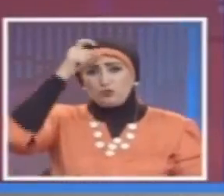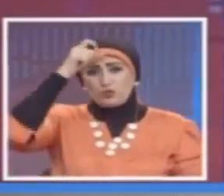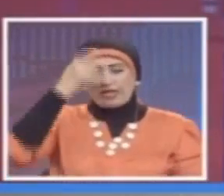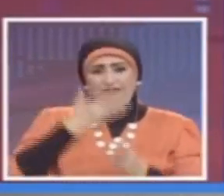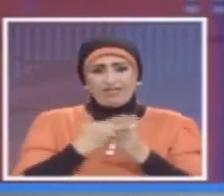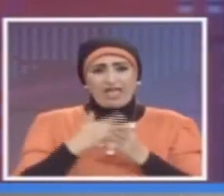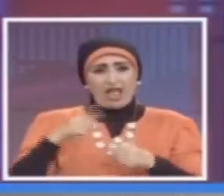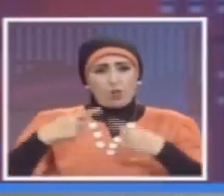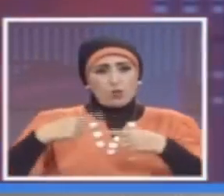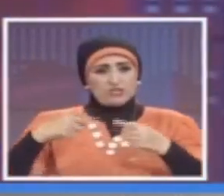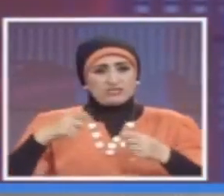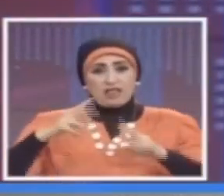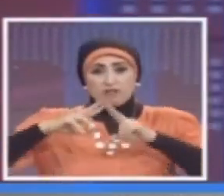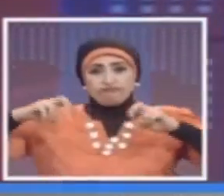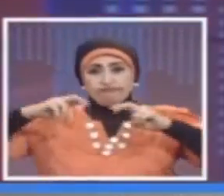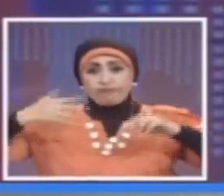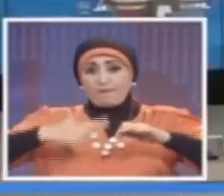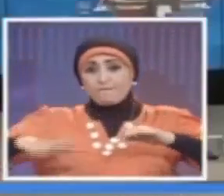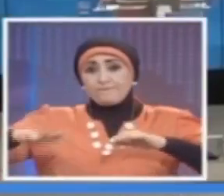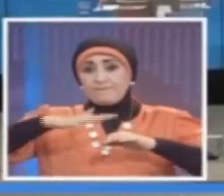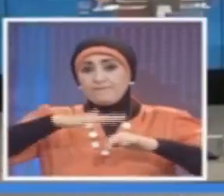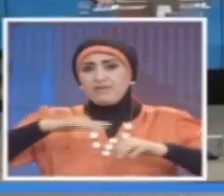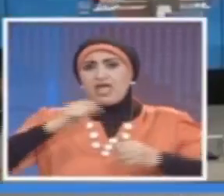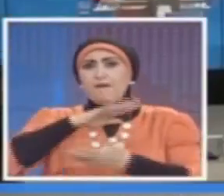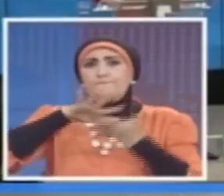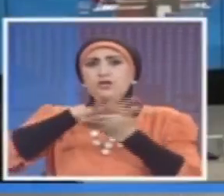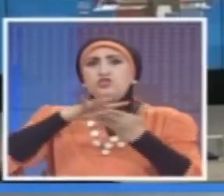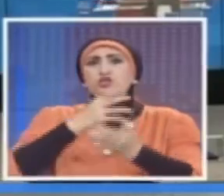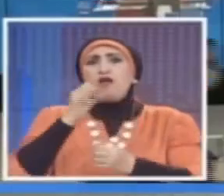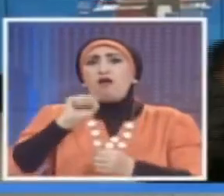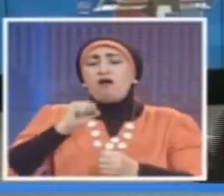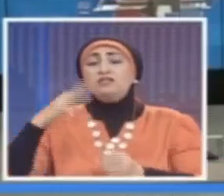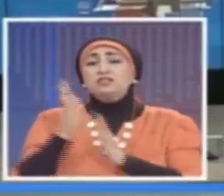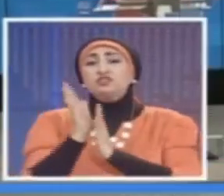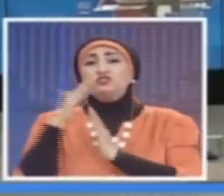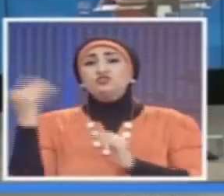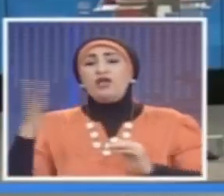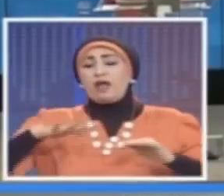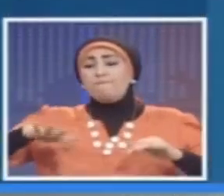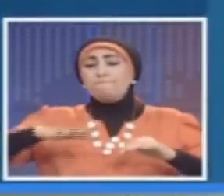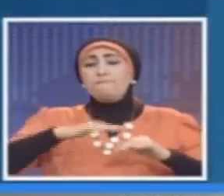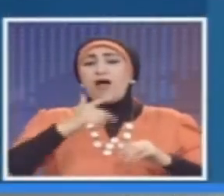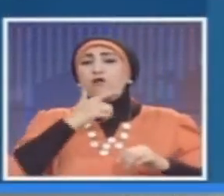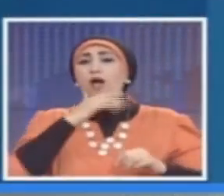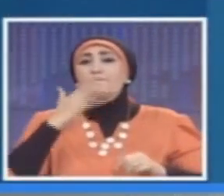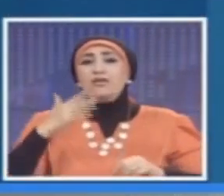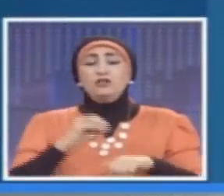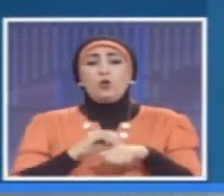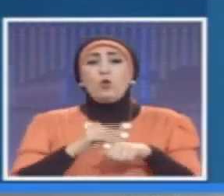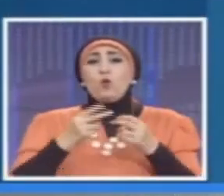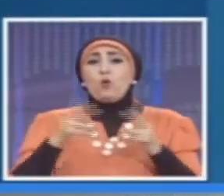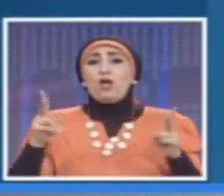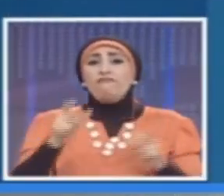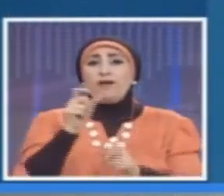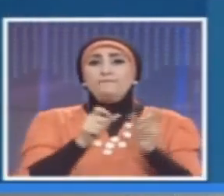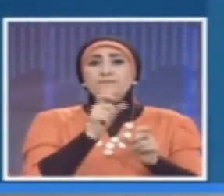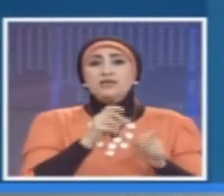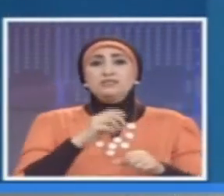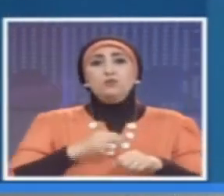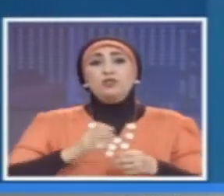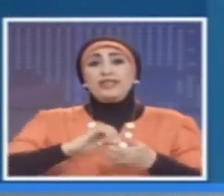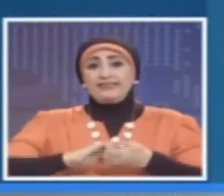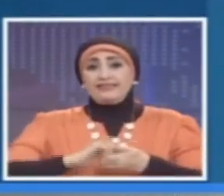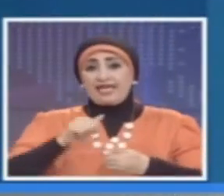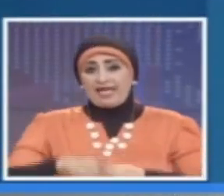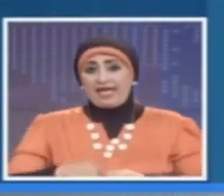حال واصلت أنشطة التنقيب في المياه المتنازع عليها الشرقي المتوسط. ووافق جميع قادة دول الاتحاد